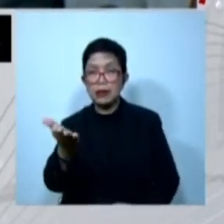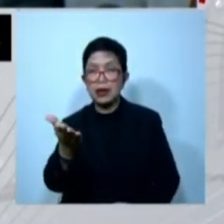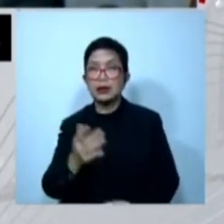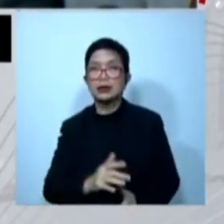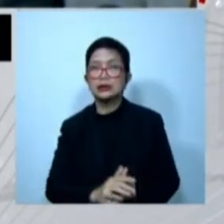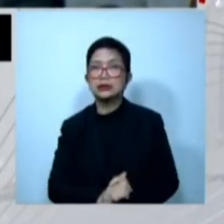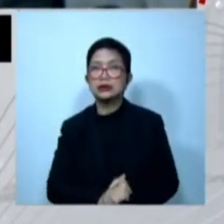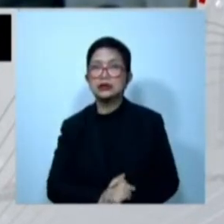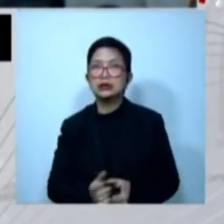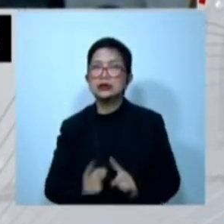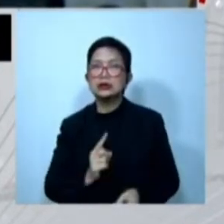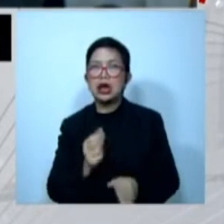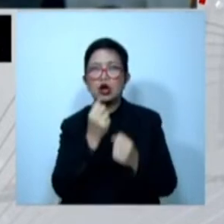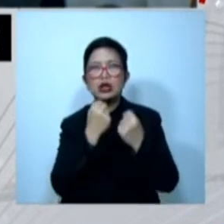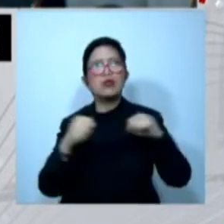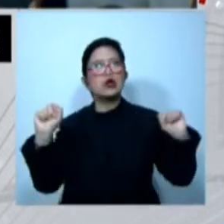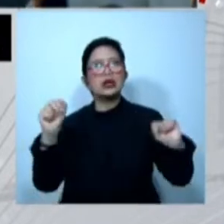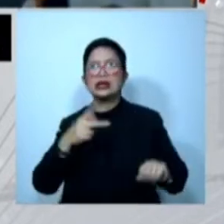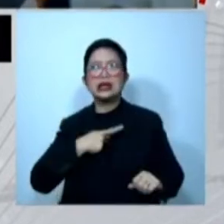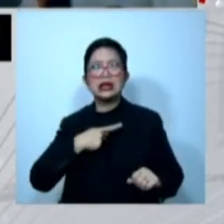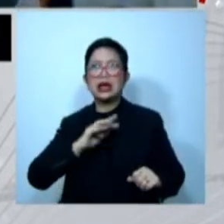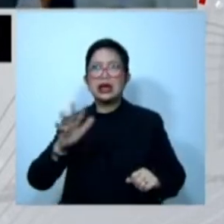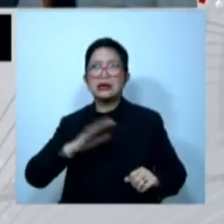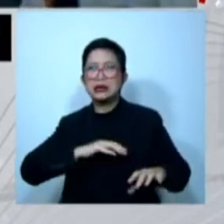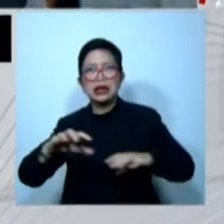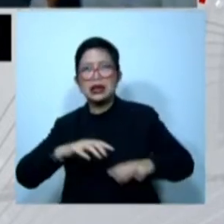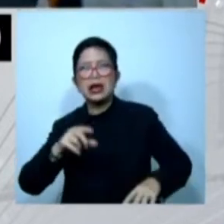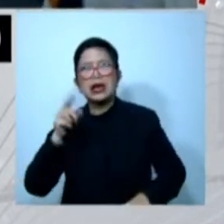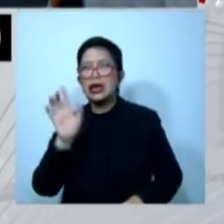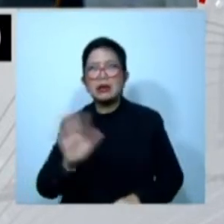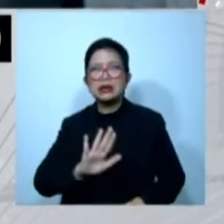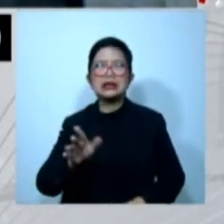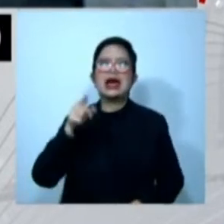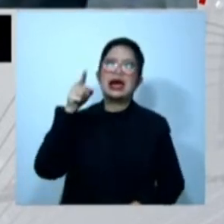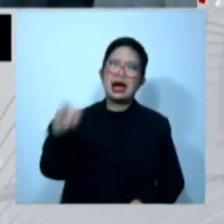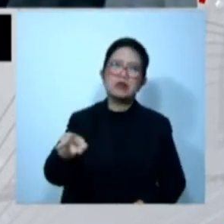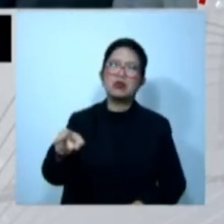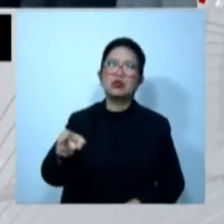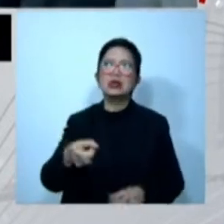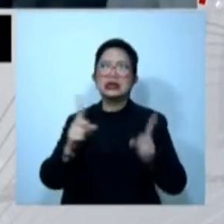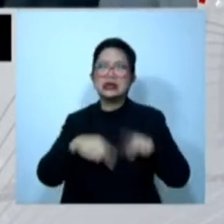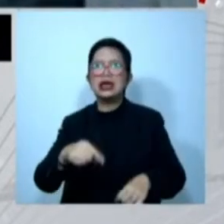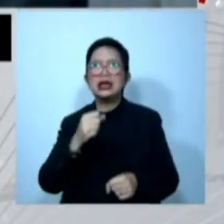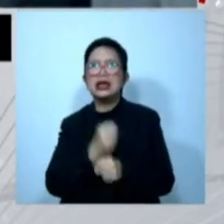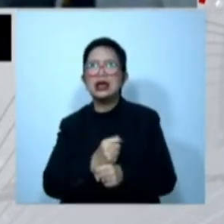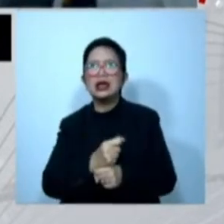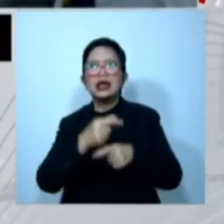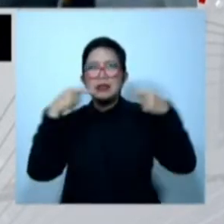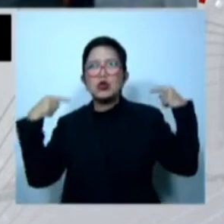Kalau demokrasi kita tidak berjalan, tidak mungkin Anda jadi gubernur.